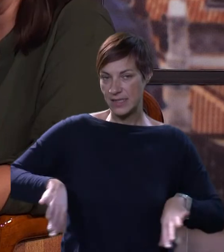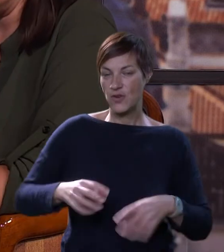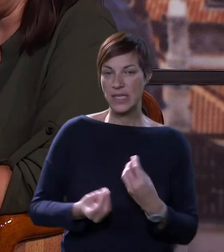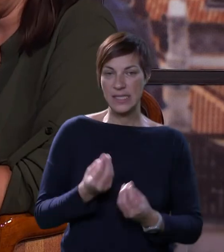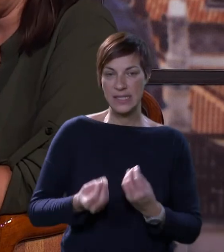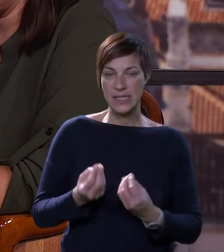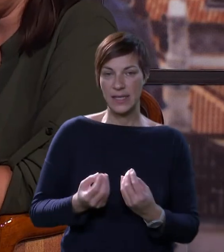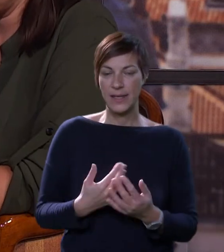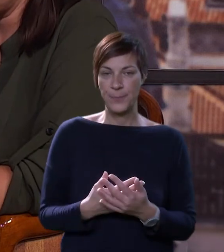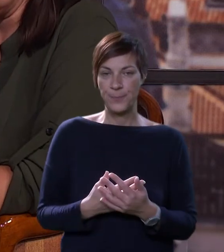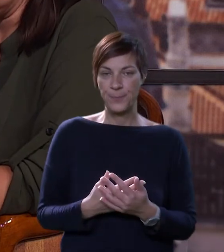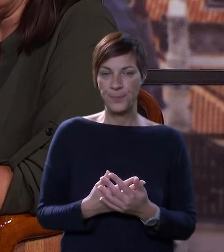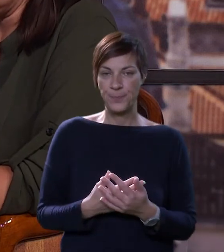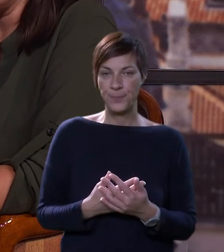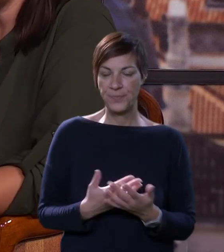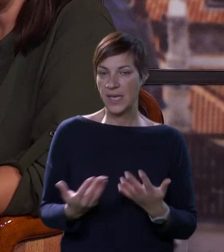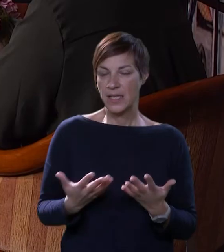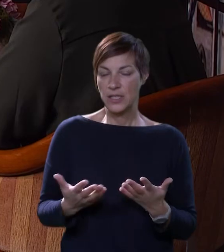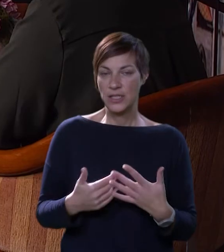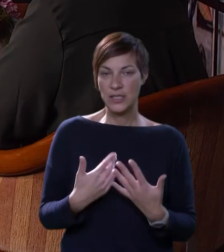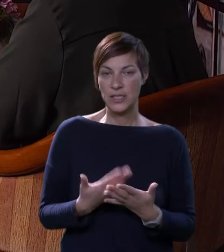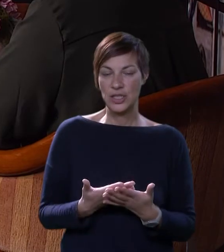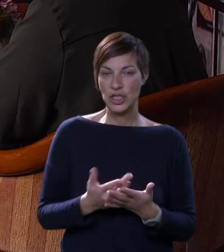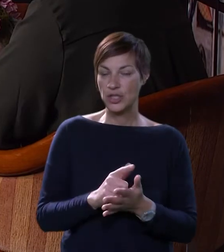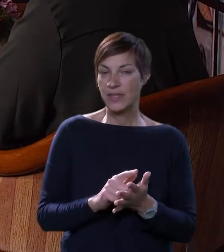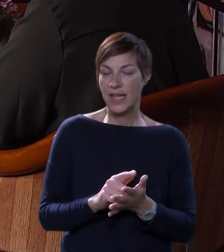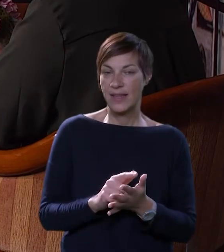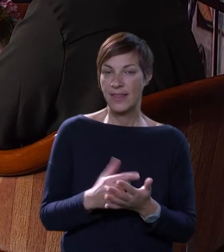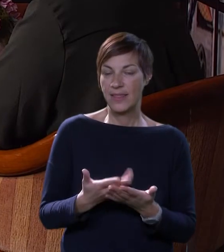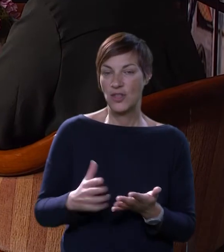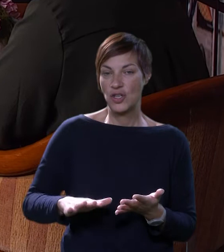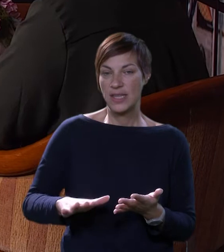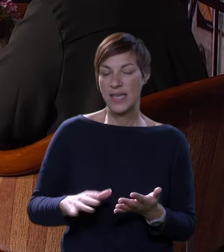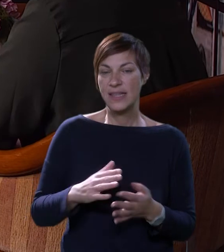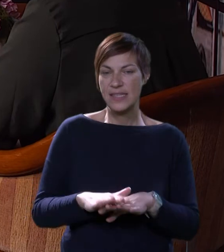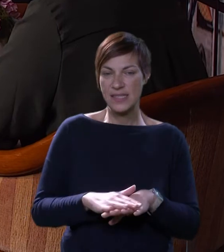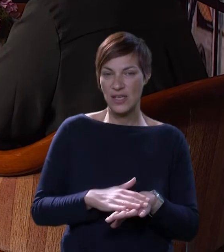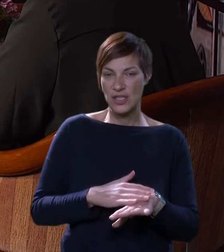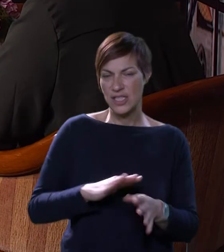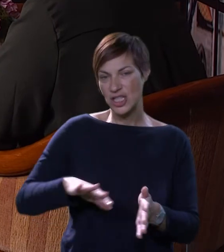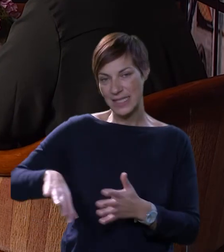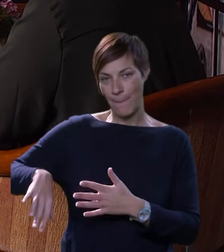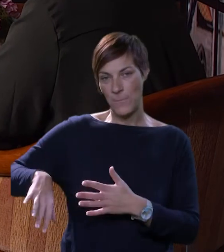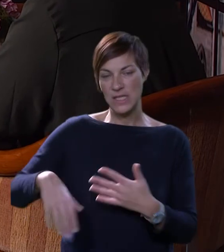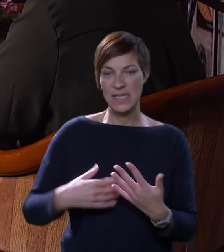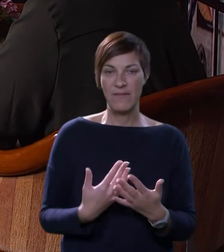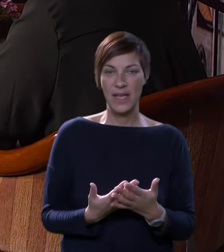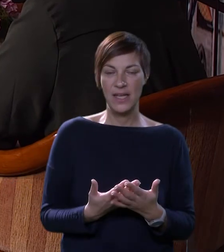iz igre? I što u tom trenutku, recimo, to dijete se osjeća